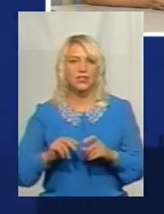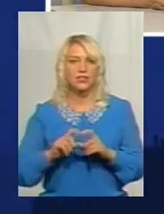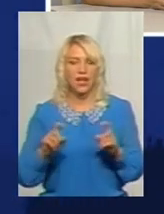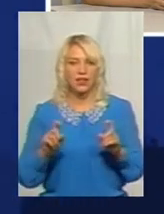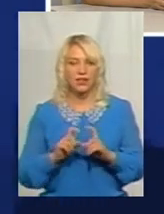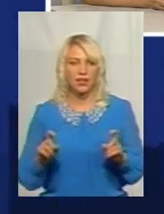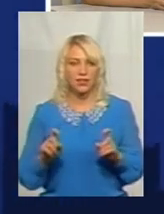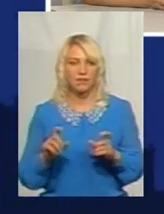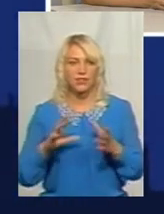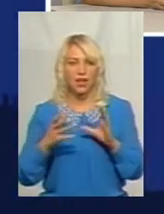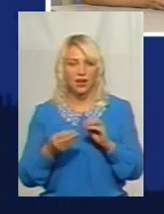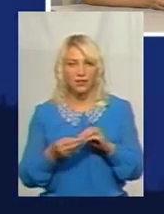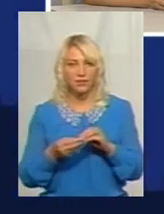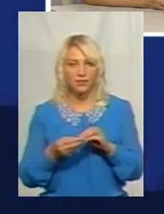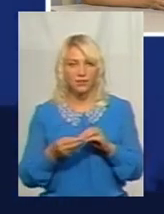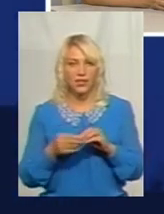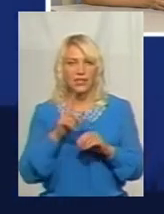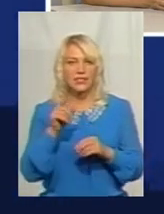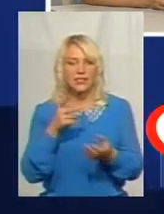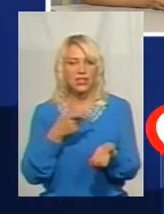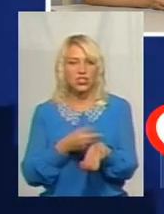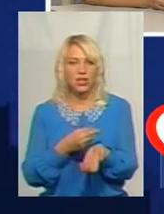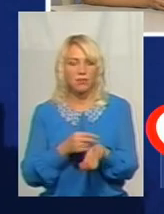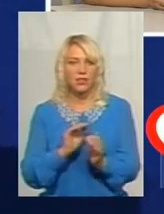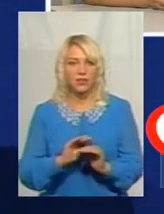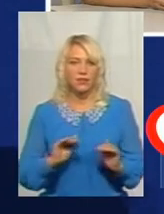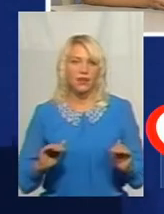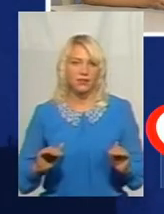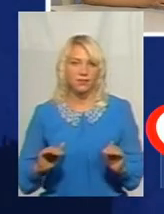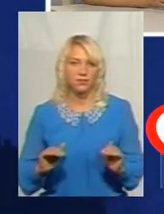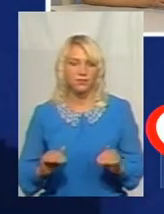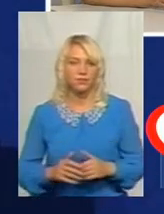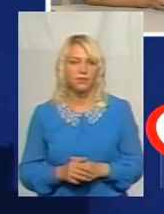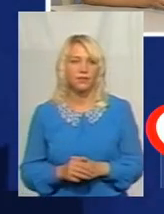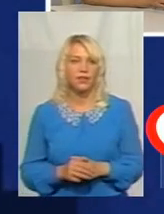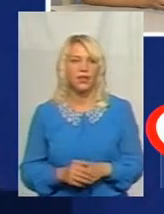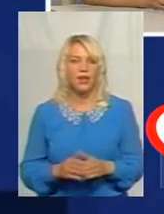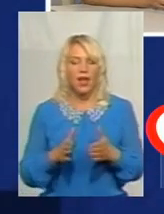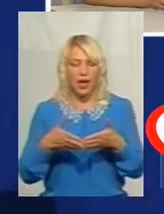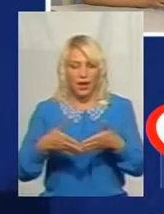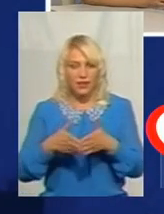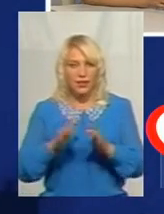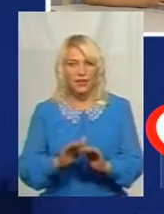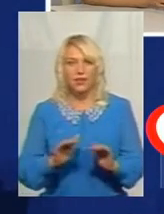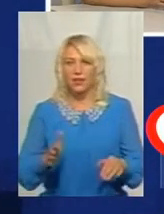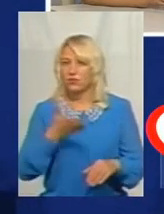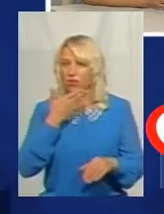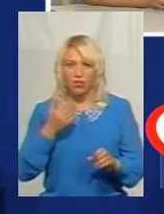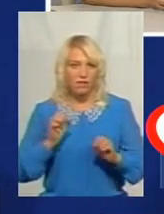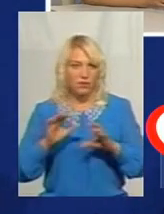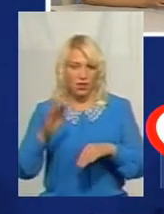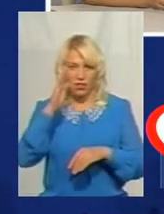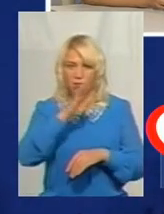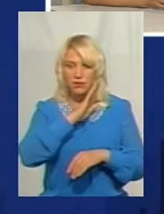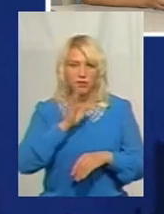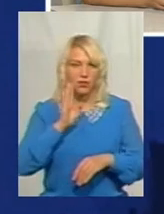закладах взагалі за щеплення дітей? картки дитячі не віддали на руки батькам,